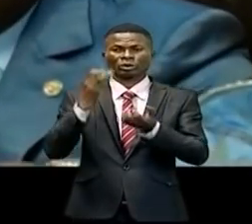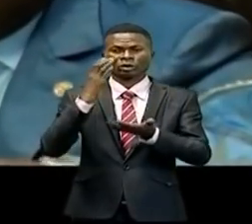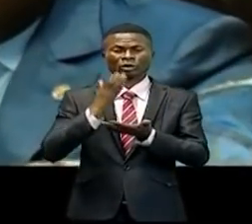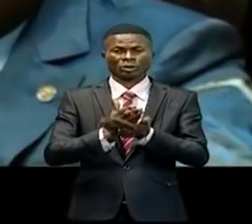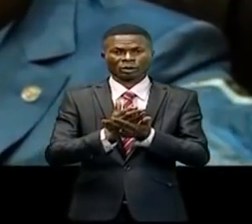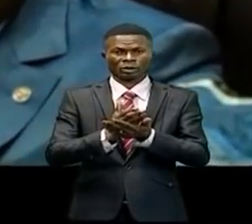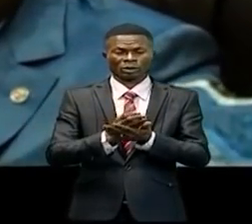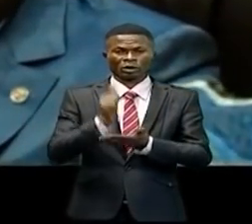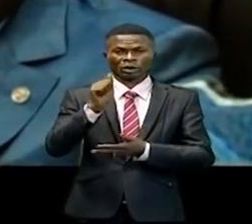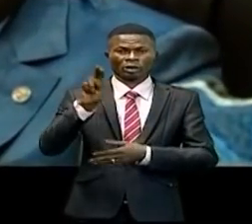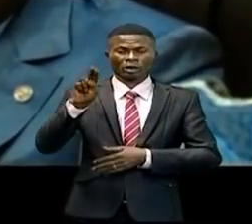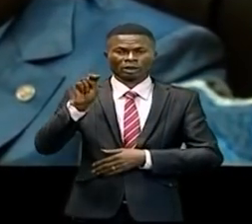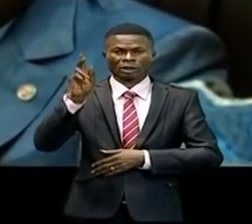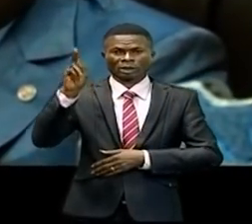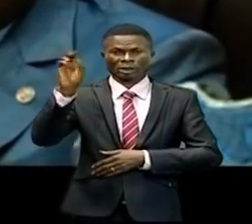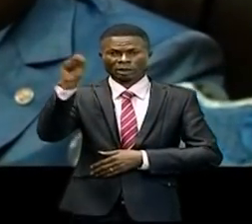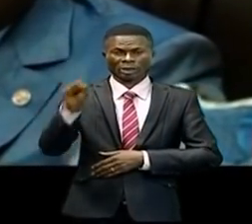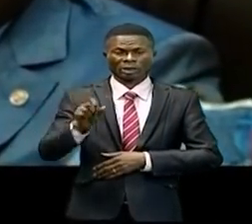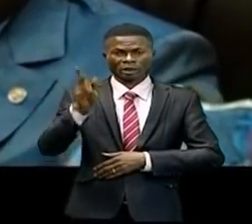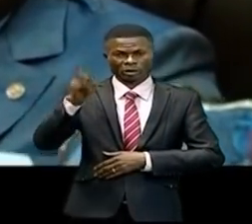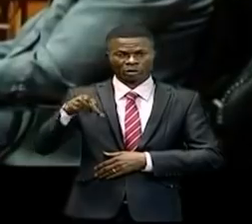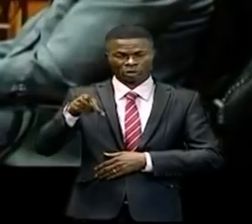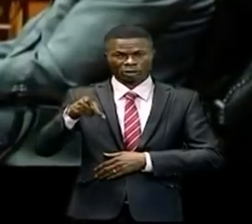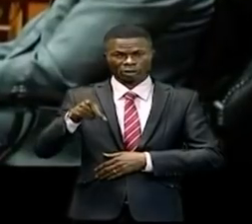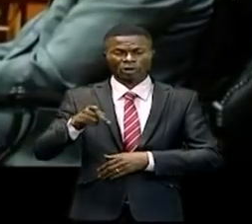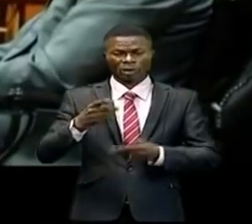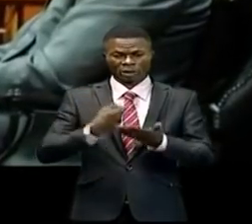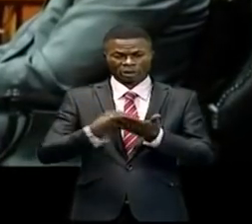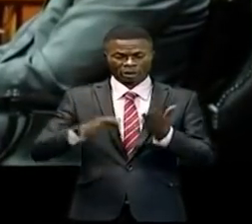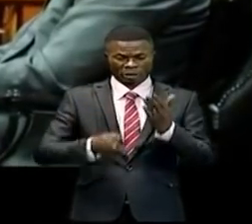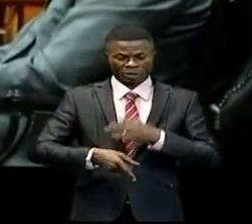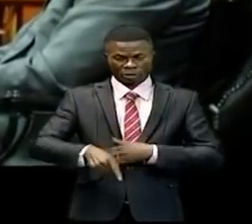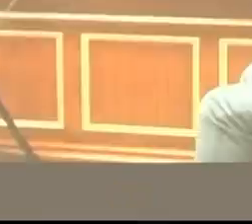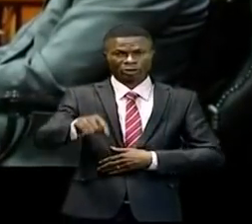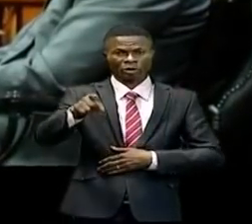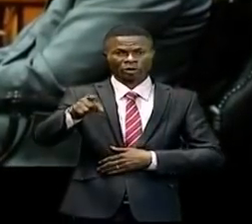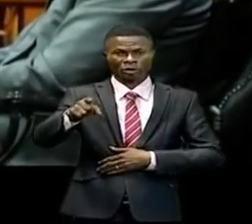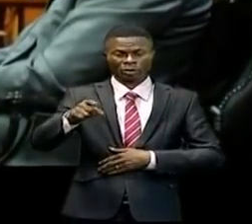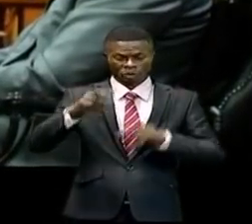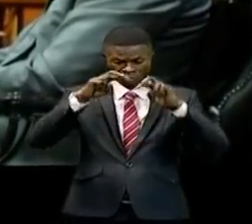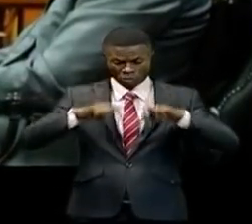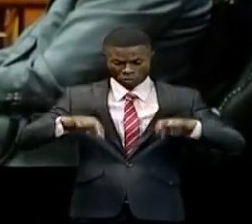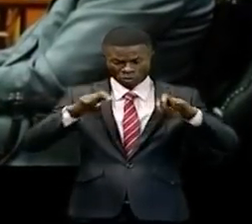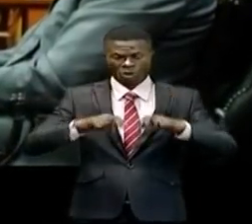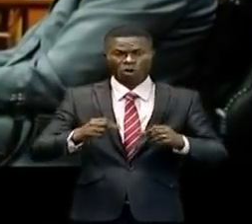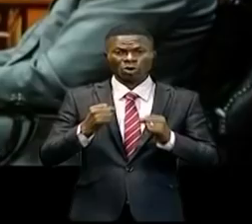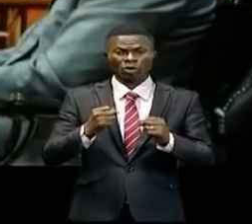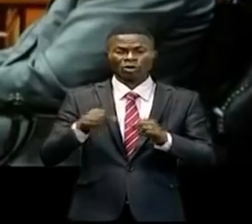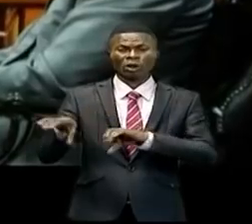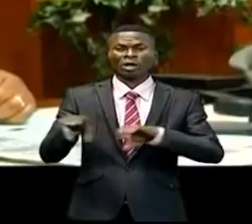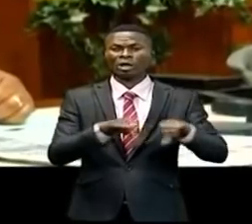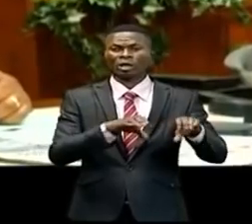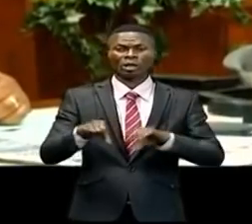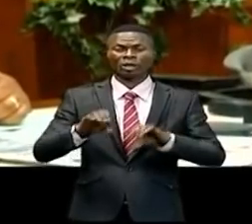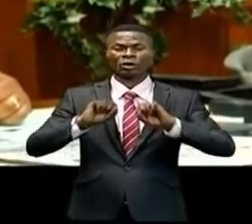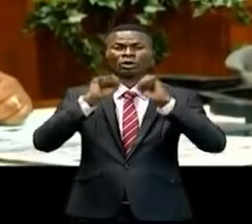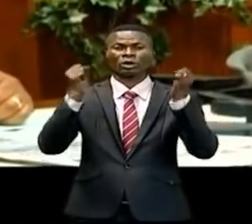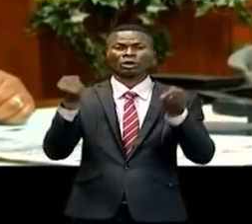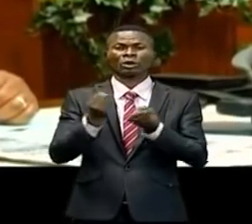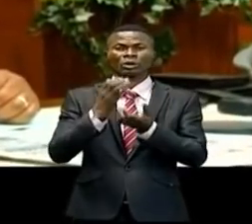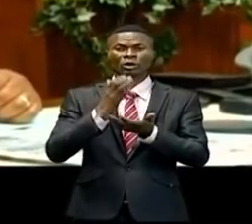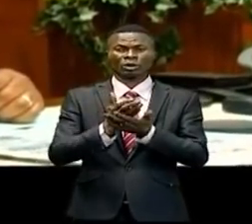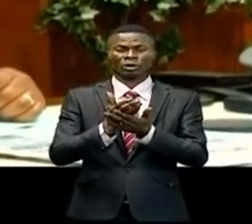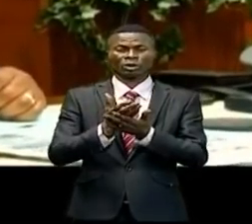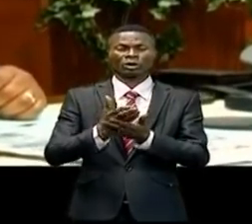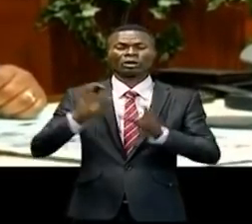privés ARSP de procéder dès la semaine prochaine à un contrôle rigoureux des activités des sous-traitances commandées par